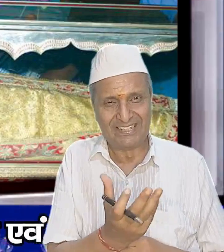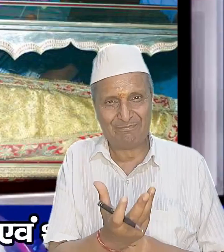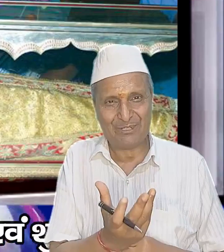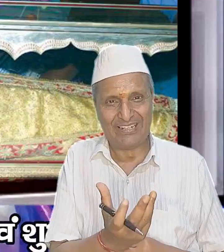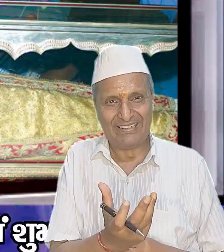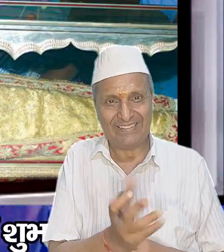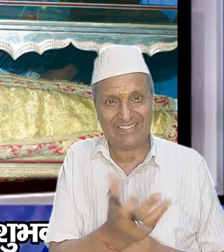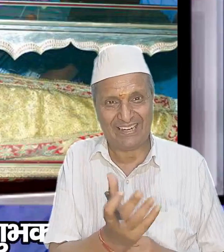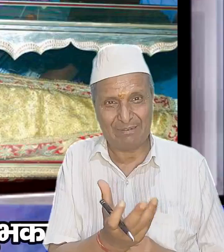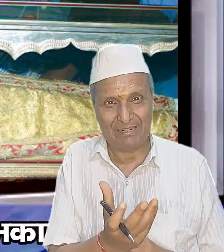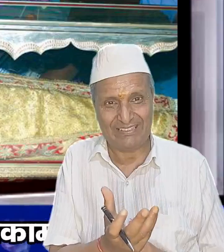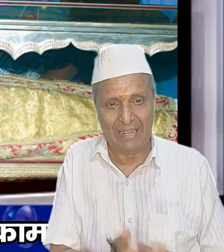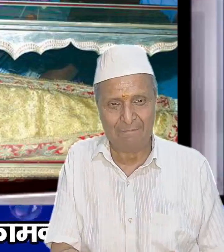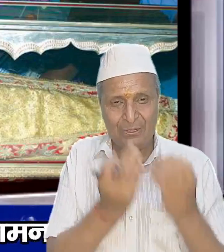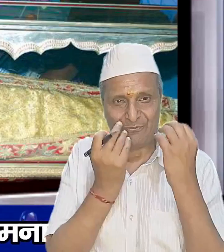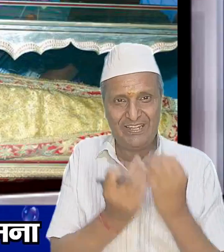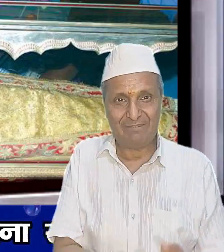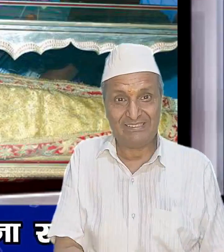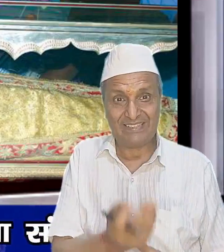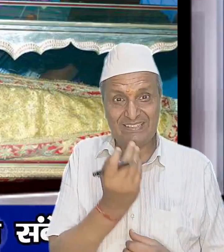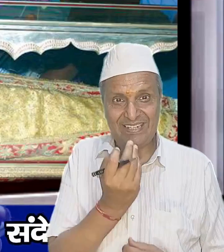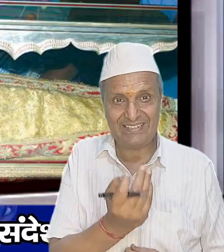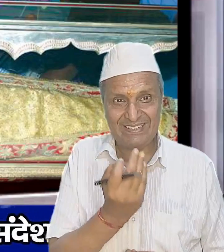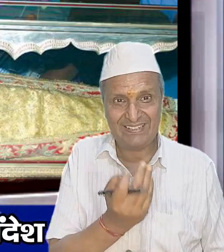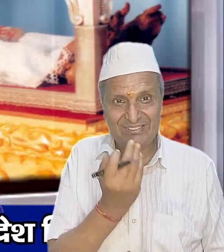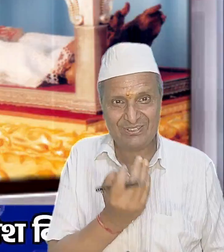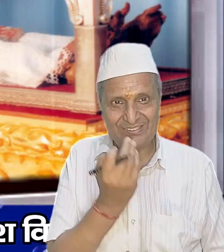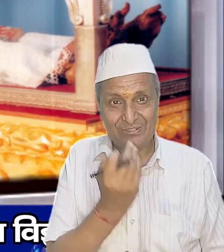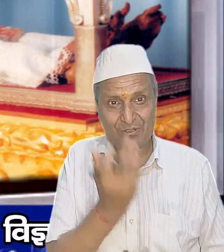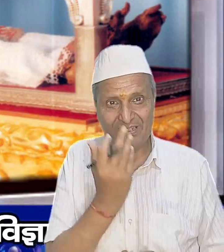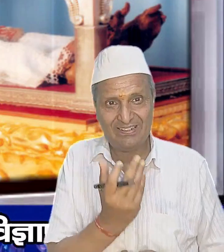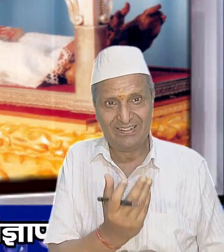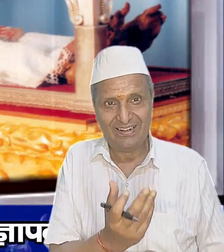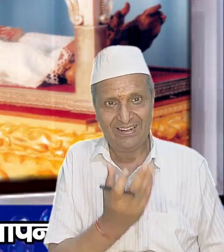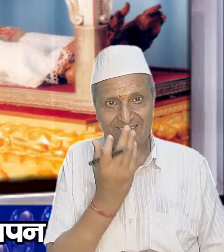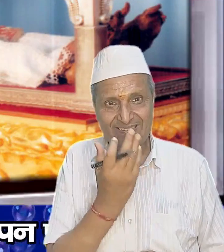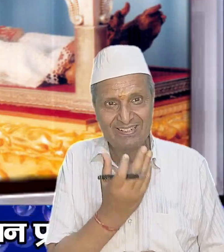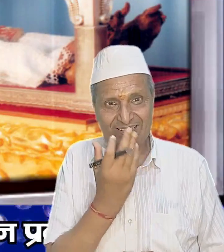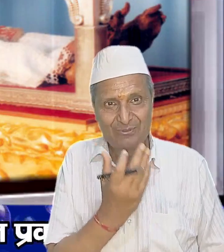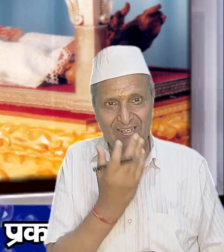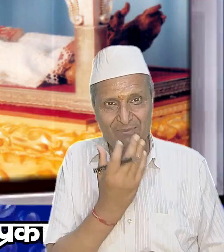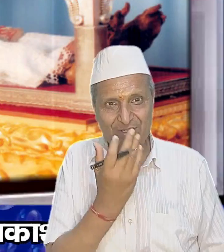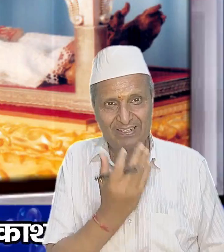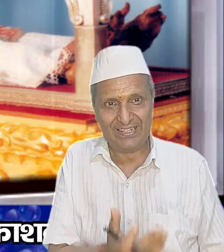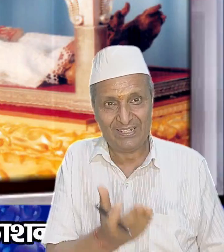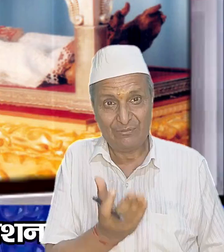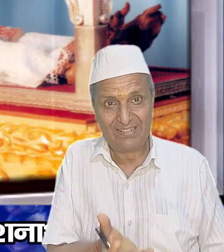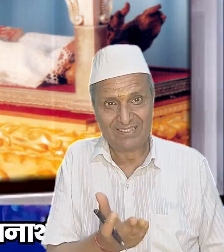तक तो मात्र फादर थे, एक छोटे से चर्च के संचालक फादर थे, अब तुम्हें हम सेंट बनाते हैं।